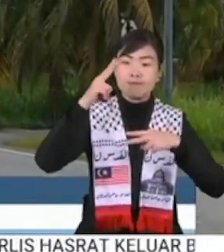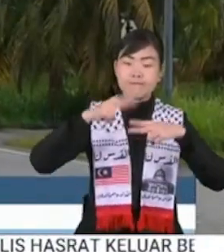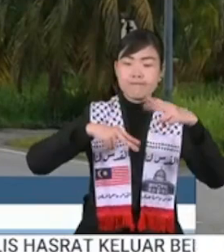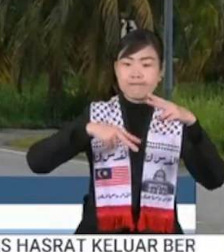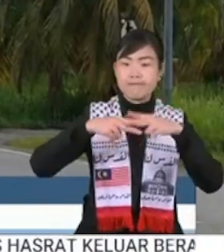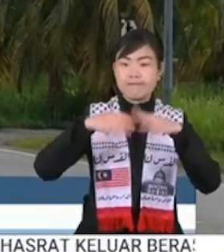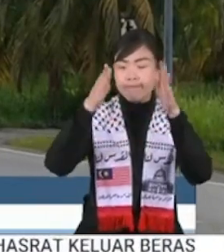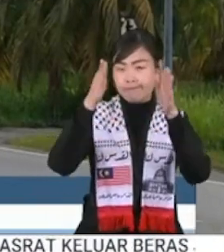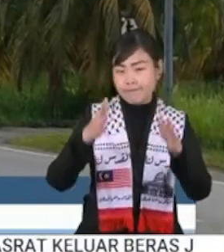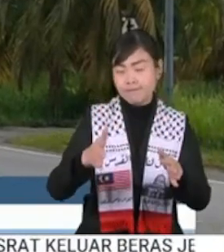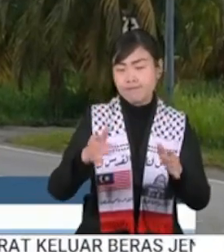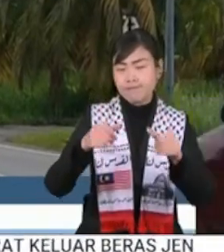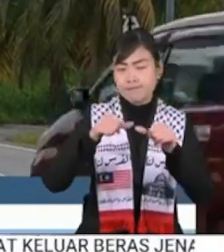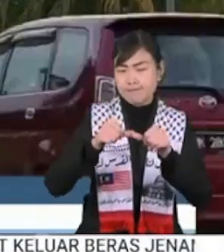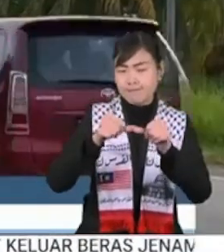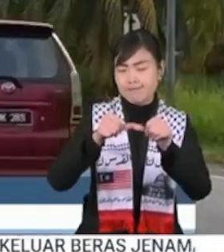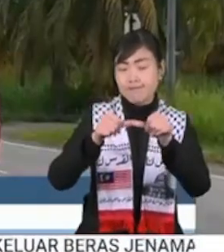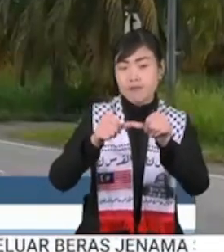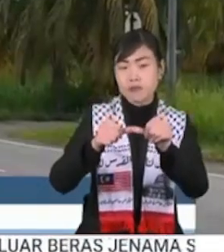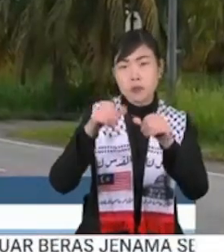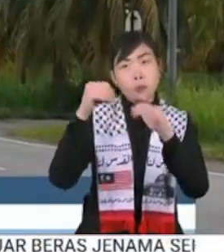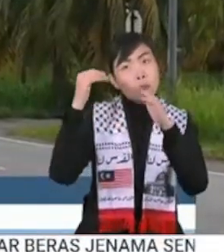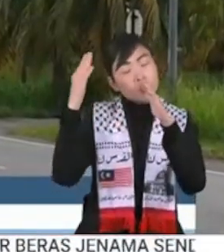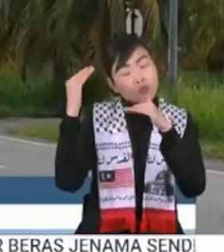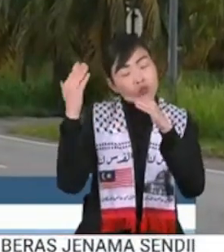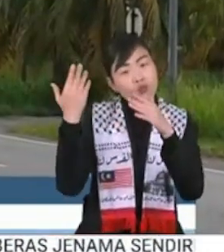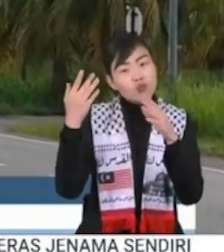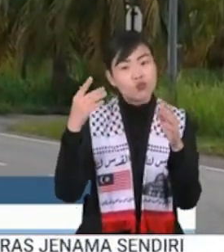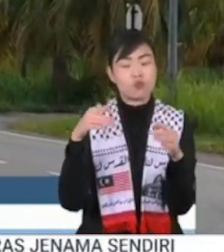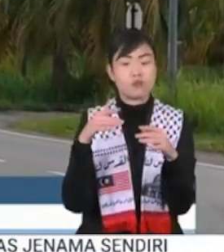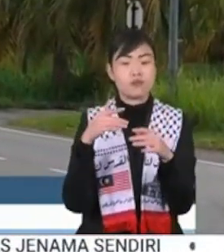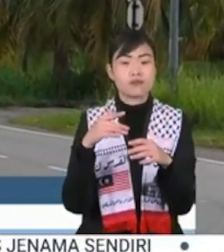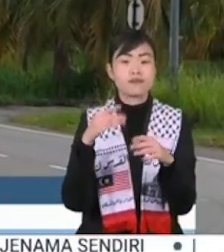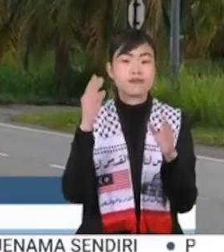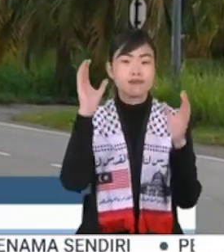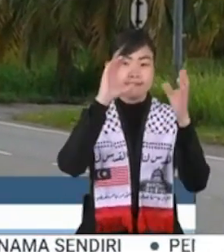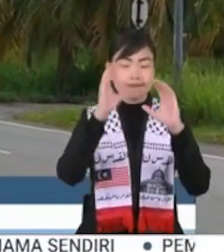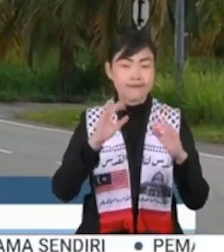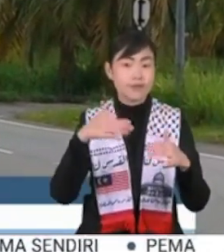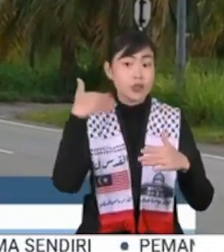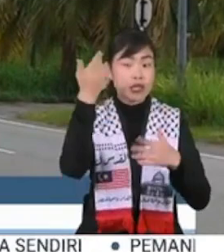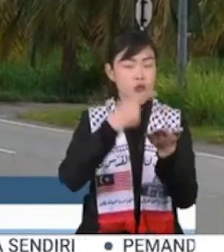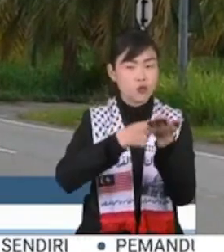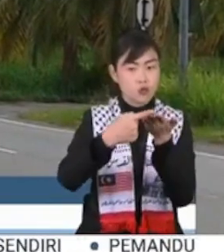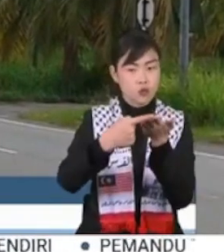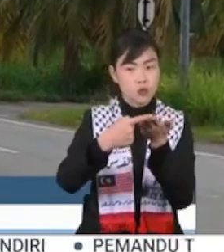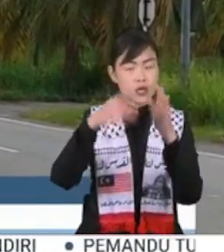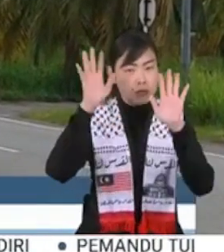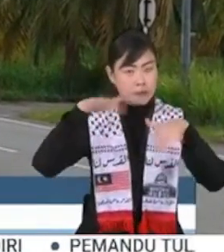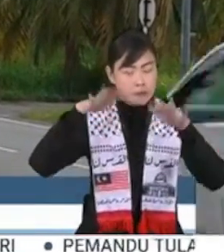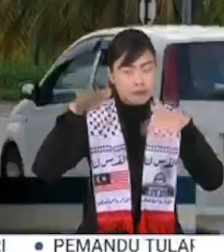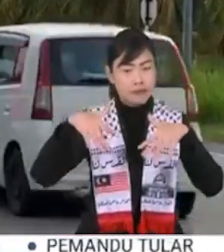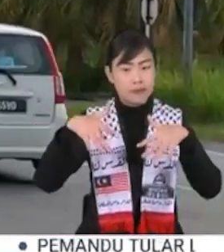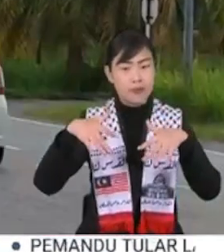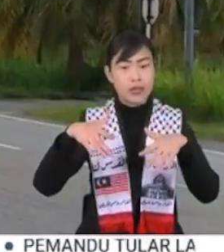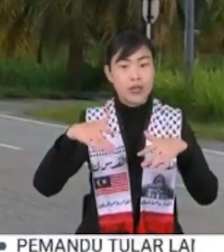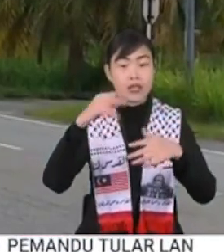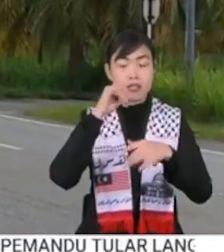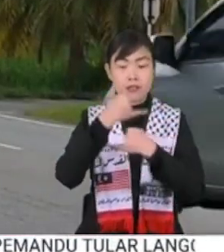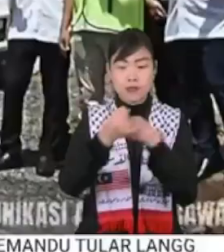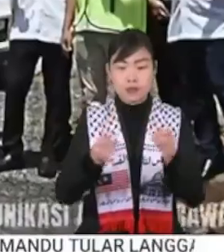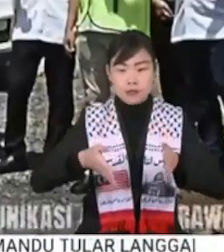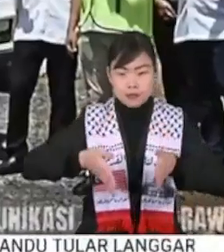prestasi mereka walaupun menjangkakan berdepan cuaca hujan pada awal tahun depan jabatan kerja Raya juga diminta